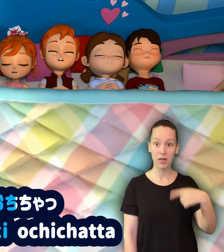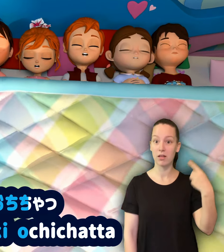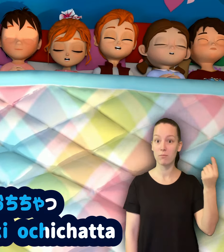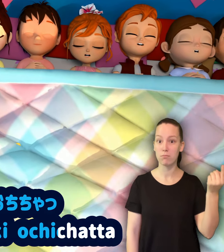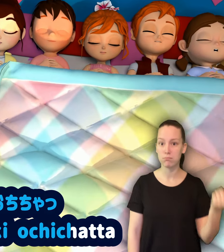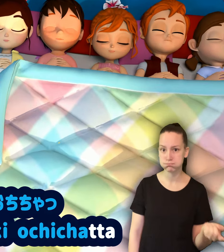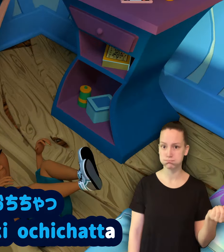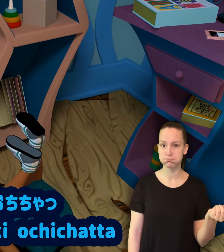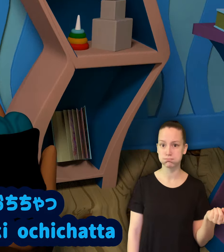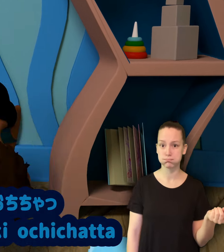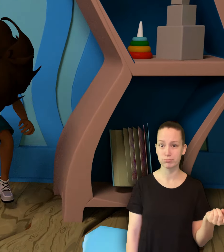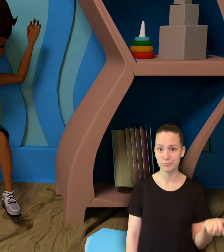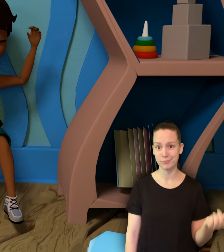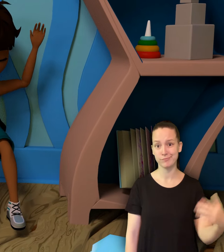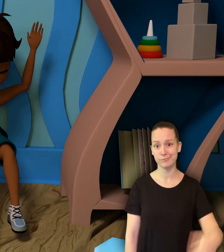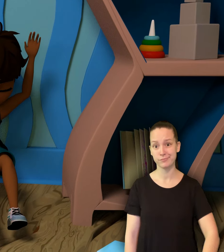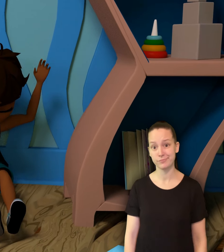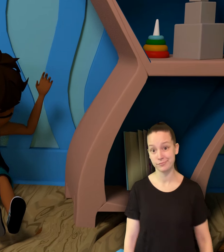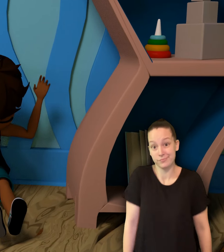匹落ちちゃっ